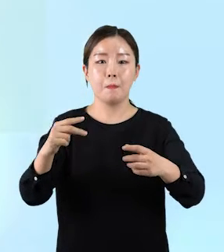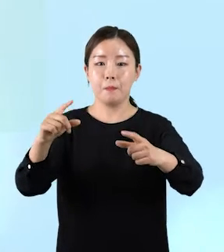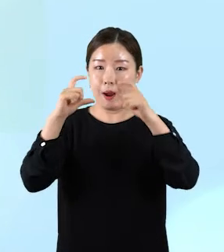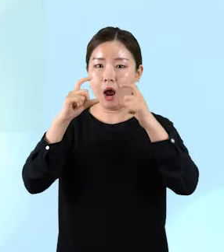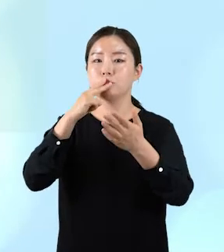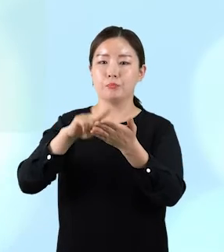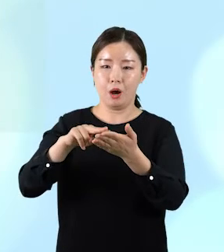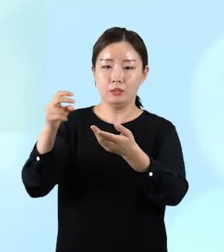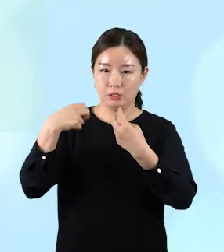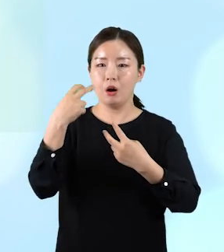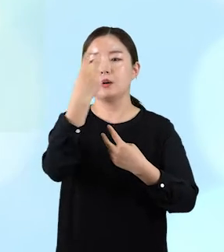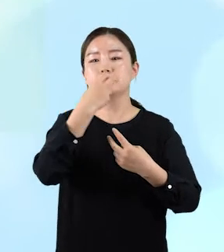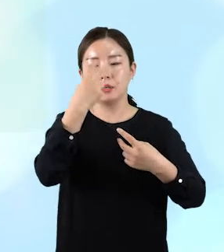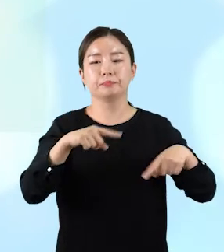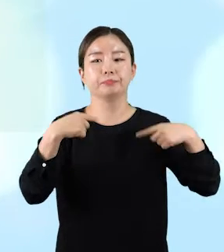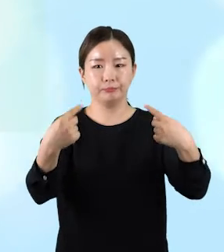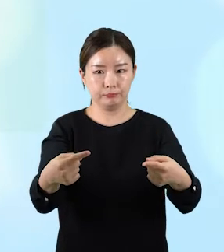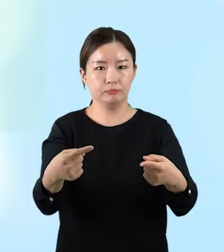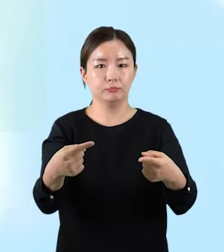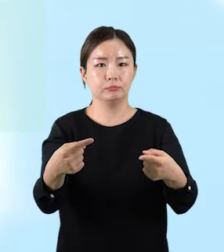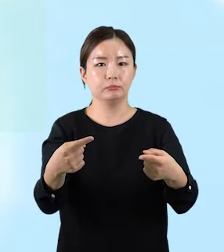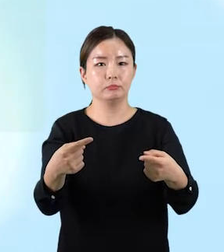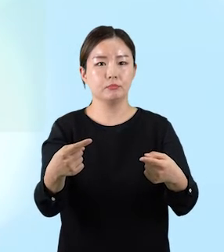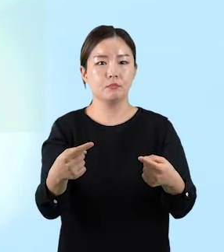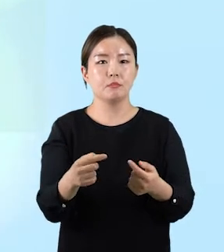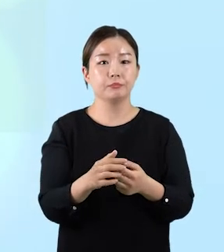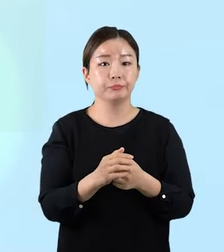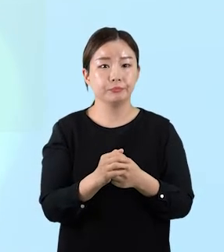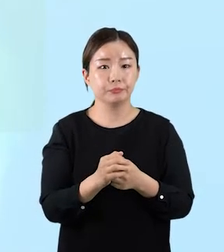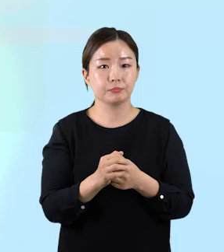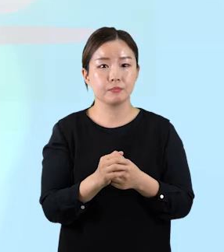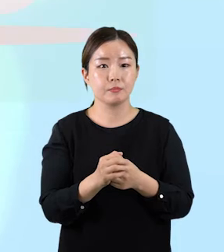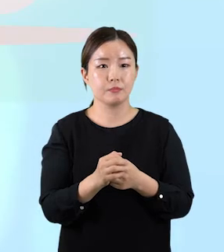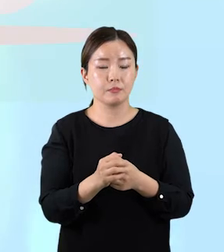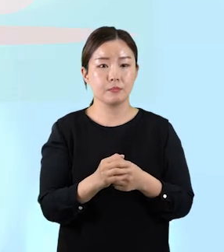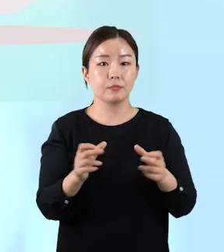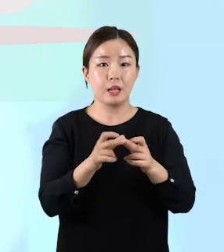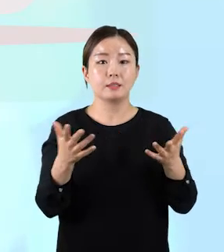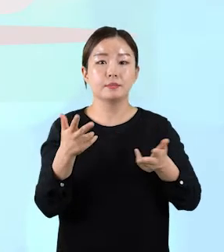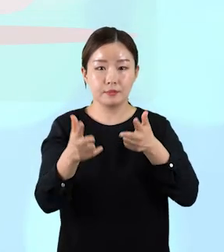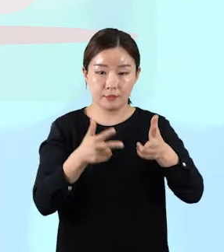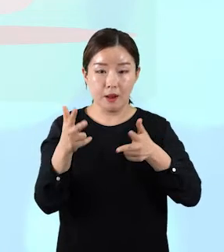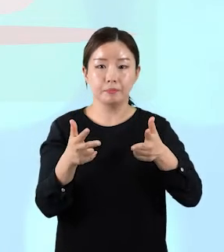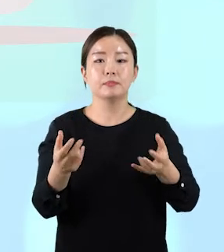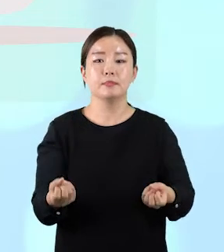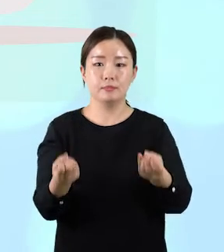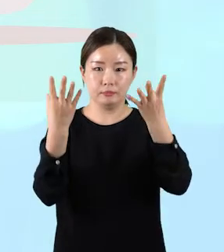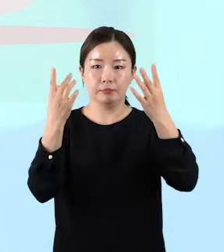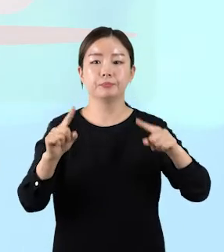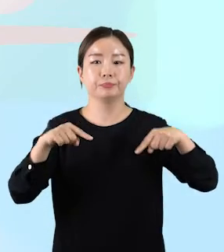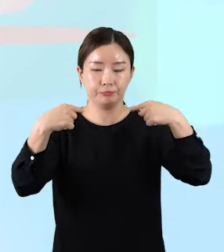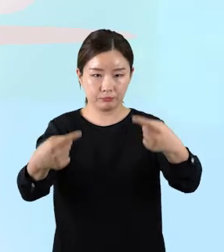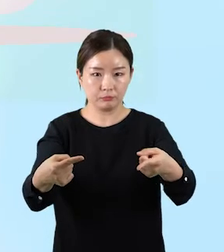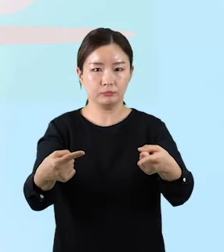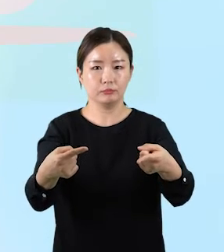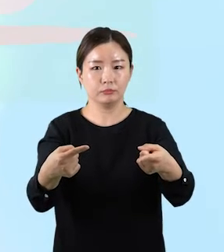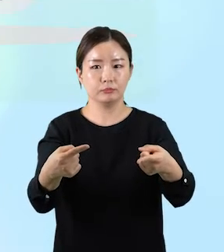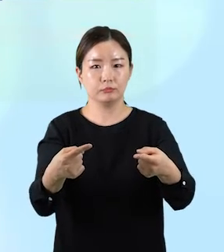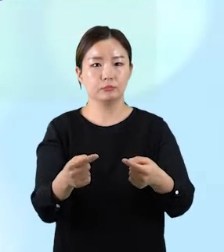국민건강보험공단으로부터 건강검진 대상자로 통보받아 수검을 받을 경우 장애인 일자리 사업 관련 행사에 참석하는